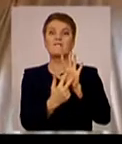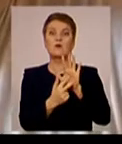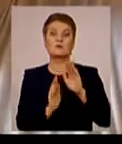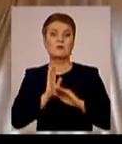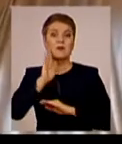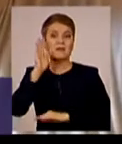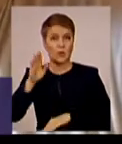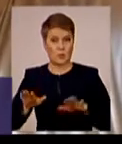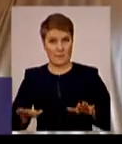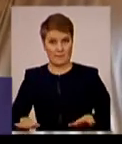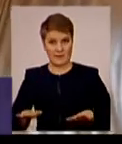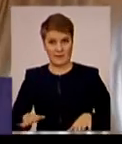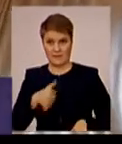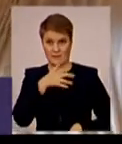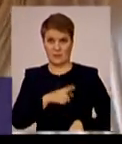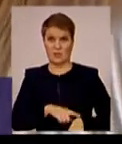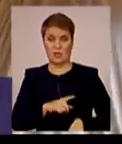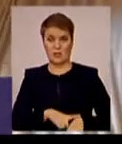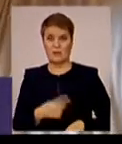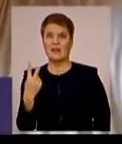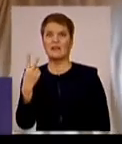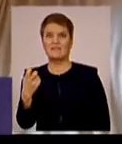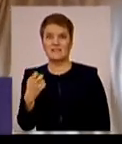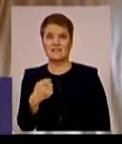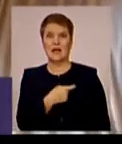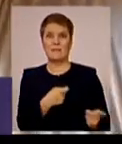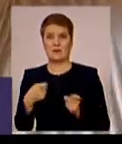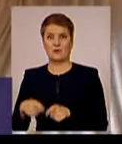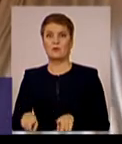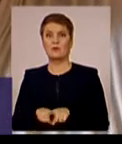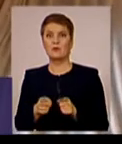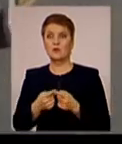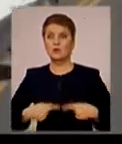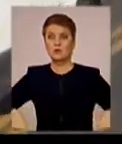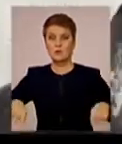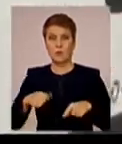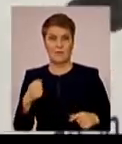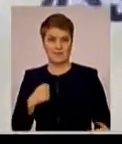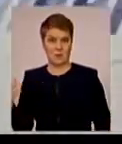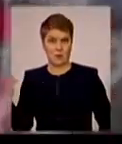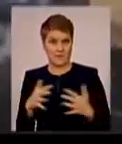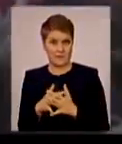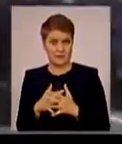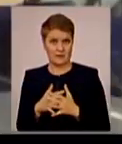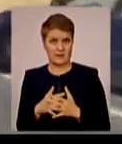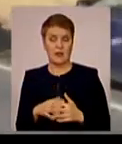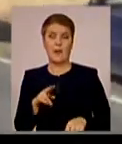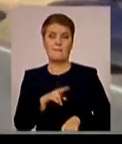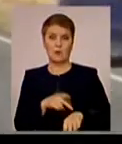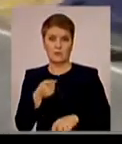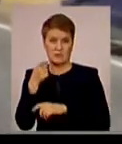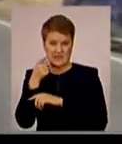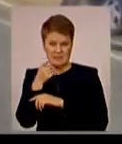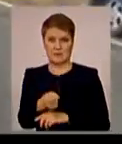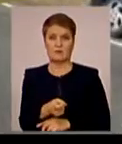часом. Близько 200 пострілів. Це було схоже на зону військових дій. Зрештою, поліція нападника застрелила. Той чинив